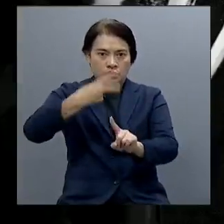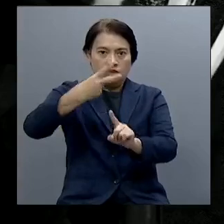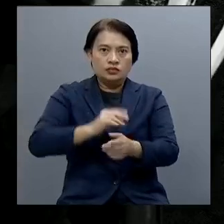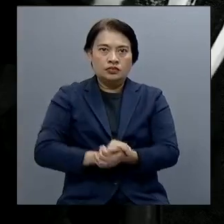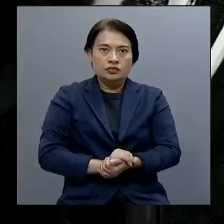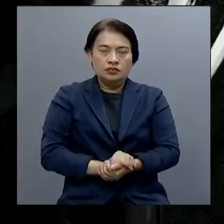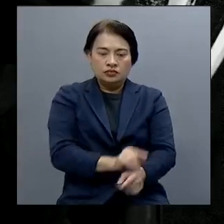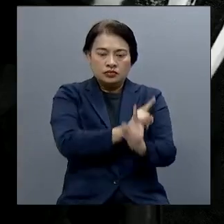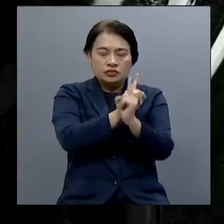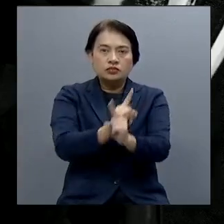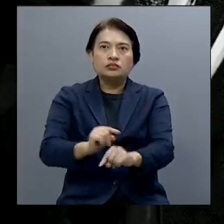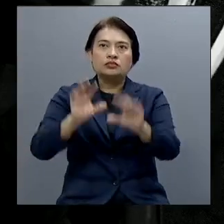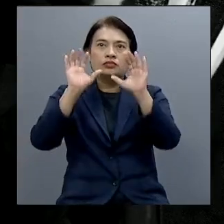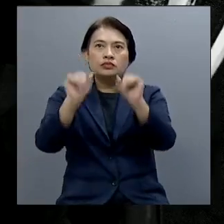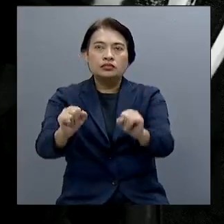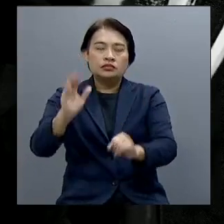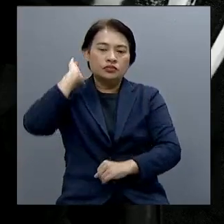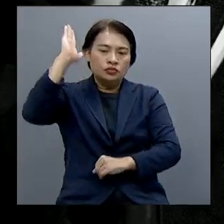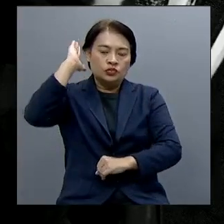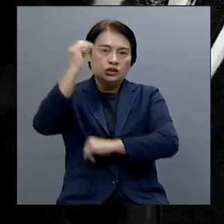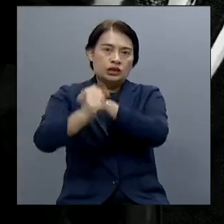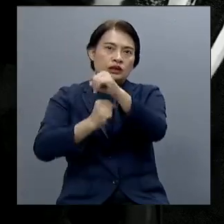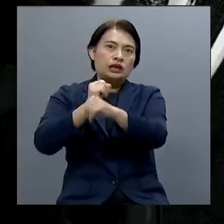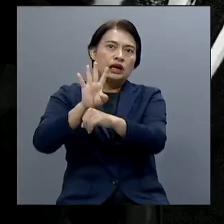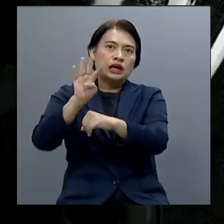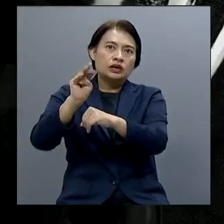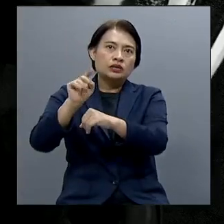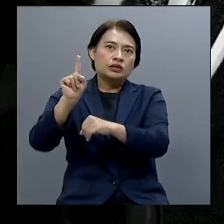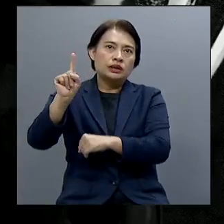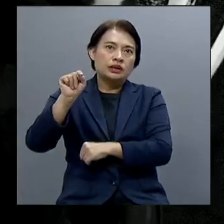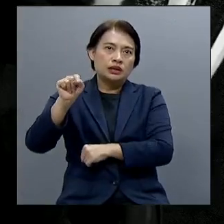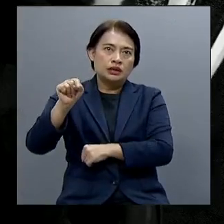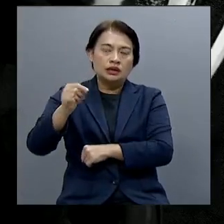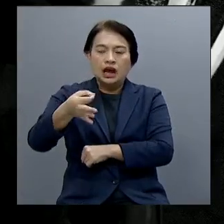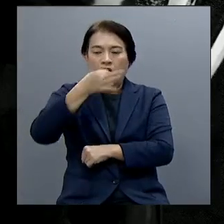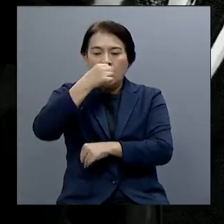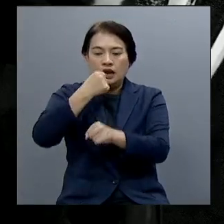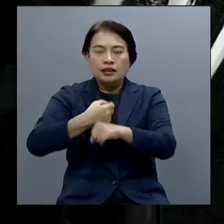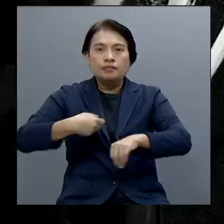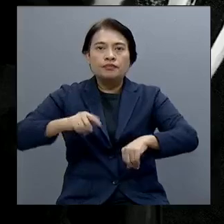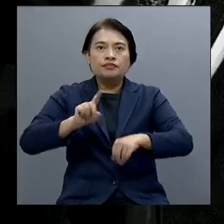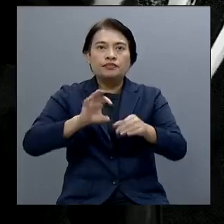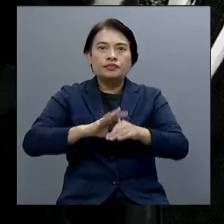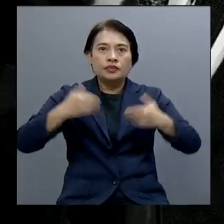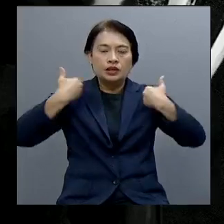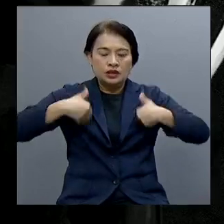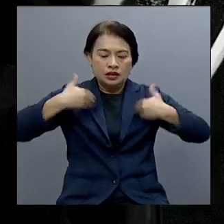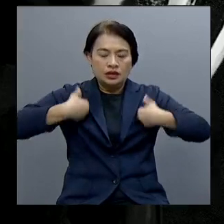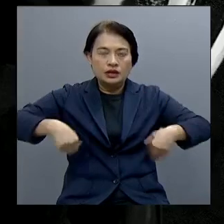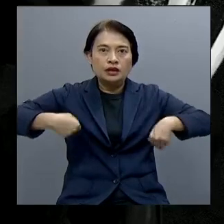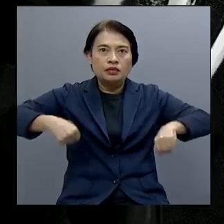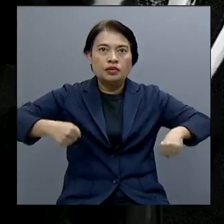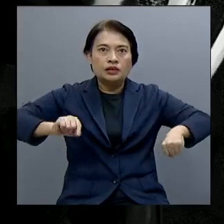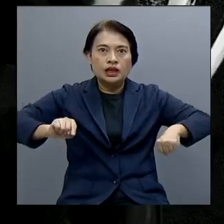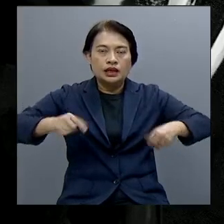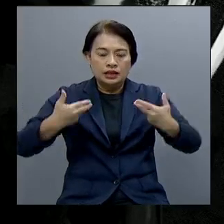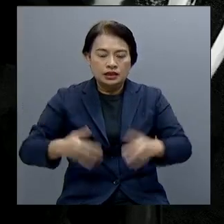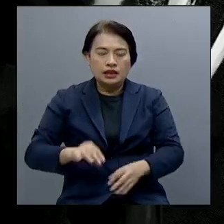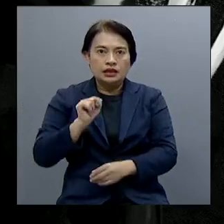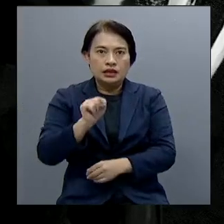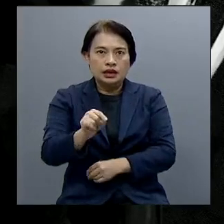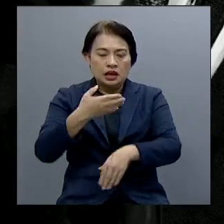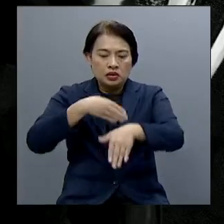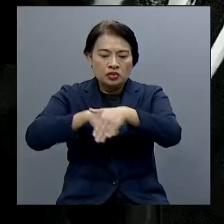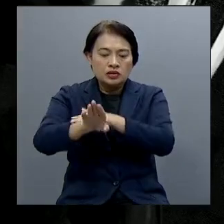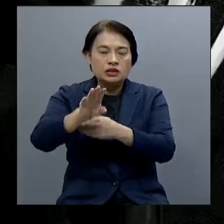มผู้ก่อเหตุเป็นชายอายุ41ปีอาชีพขับรถวินรถจักรยานยนต์หลังจากหนีไปกบด